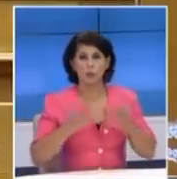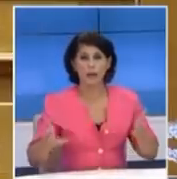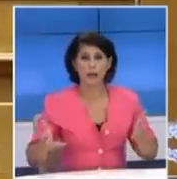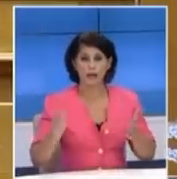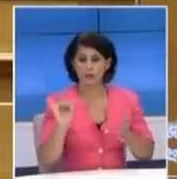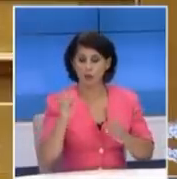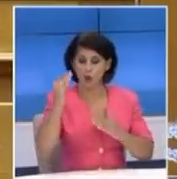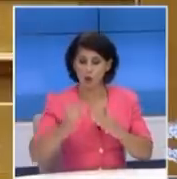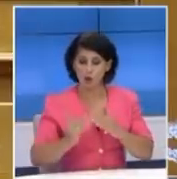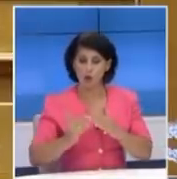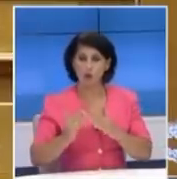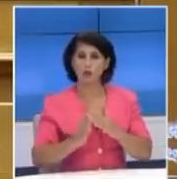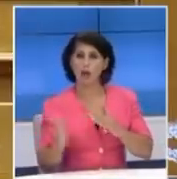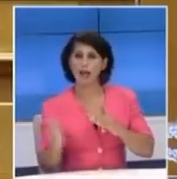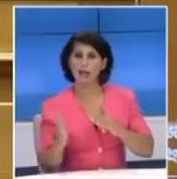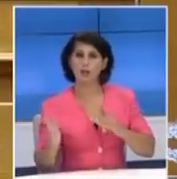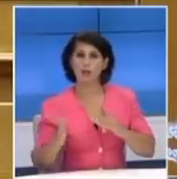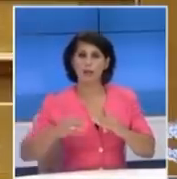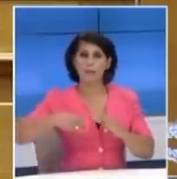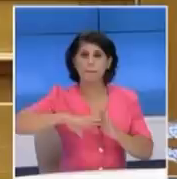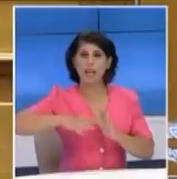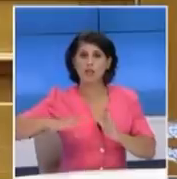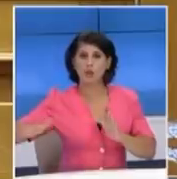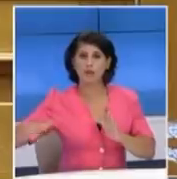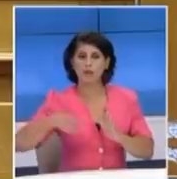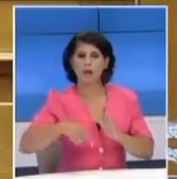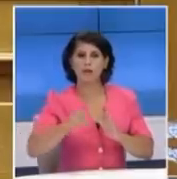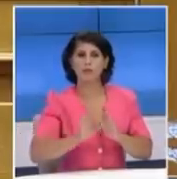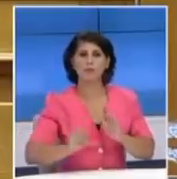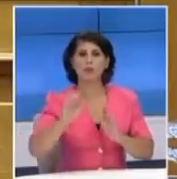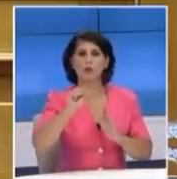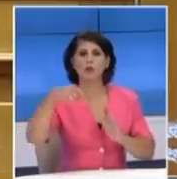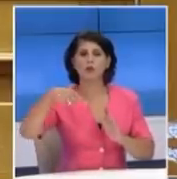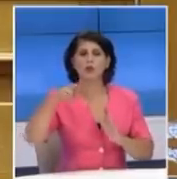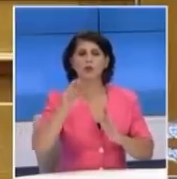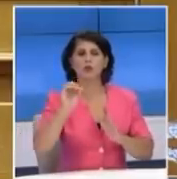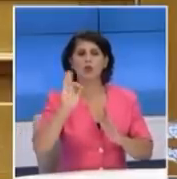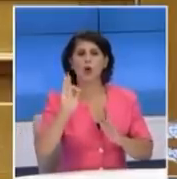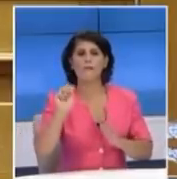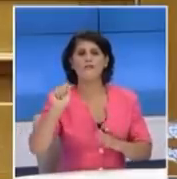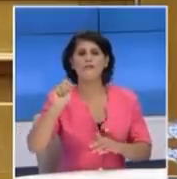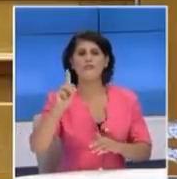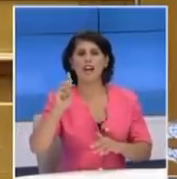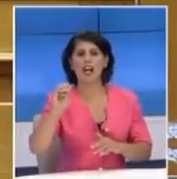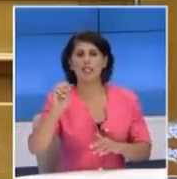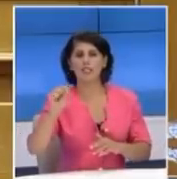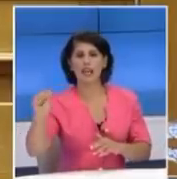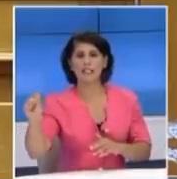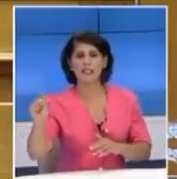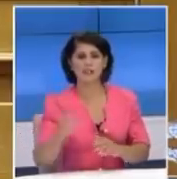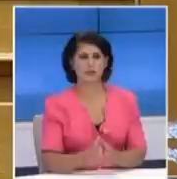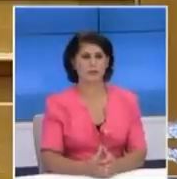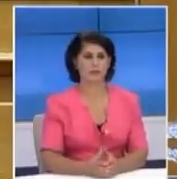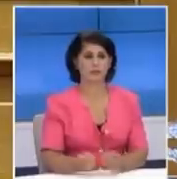μεγαλύτερο κοίτασμα της νοτιοανατολικής Μεσογείου. Το κοίτασμα στις τροφάδες. Το λέει ο καθηγητής.